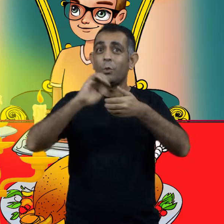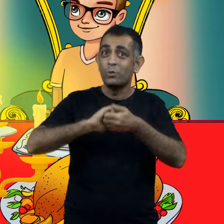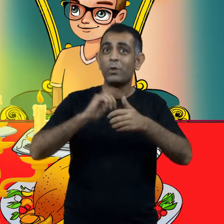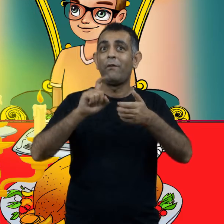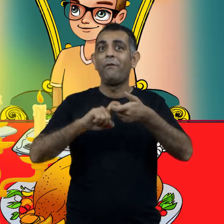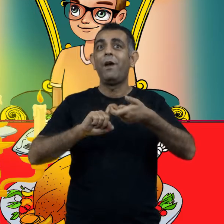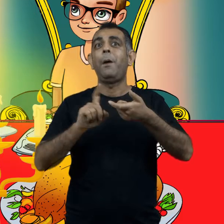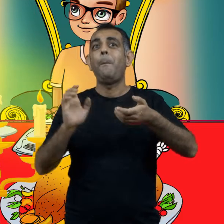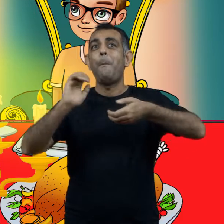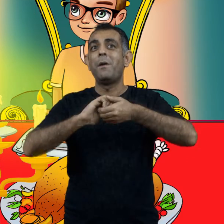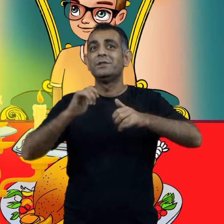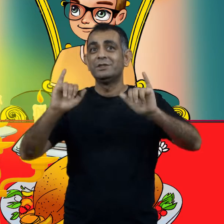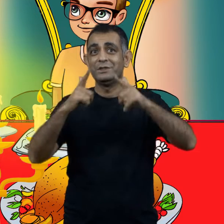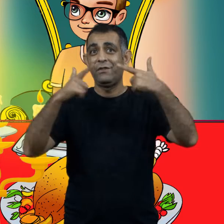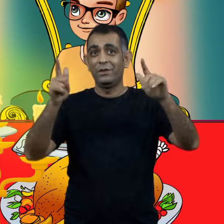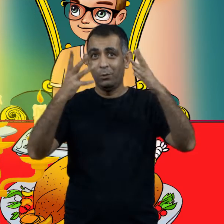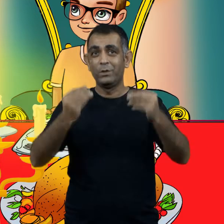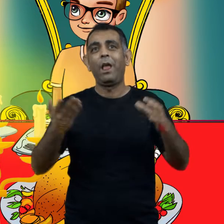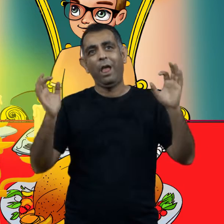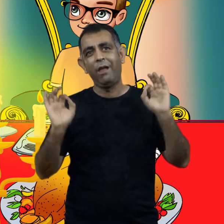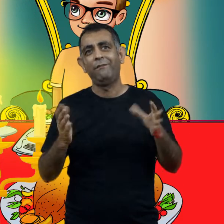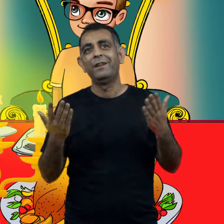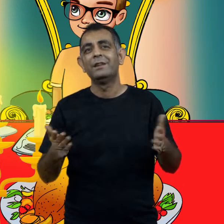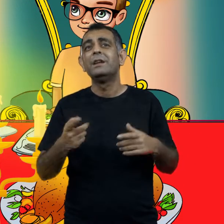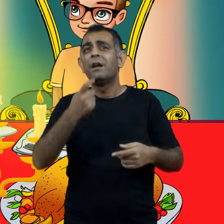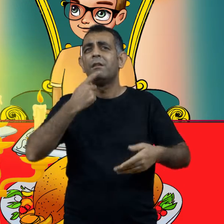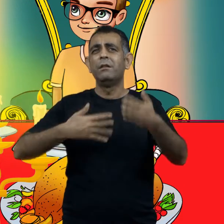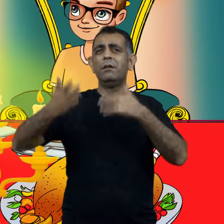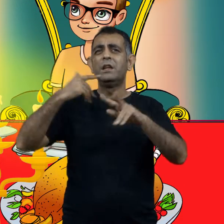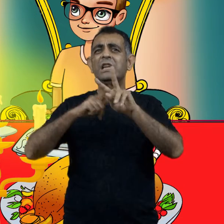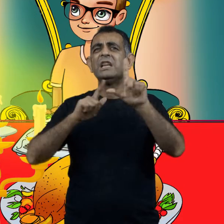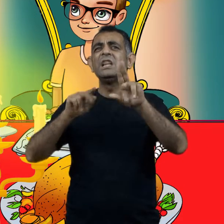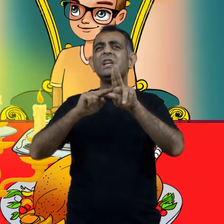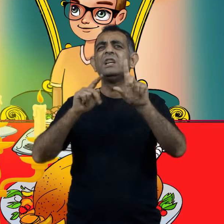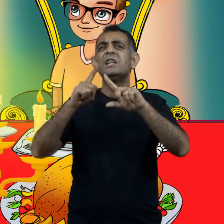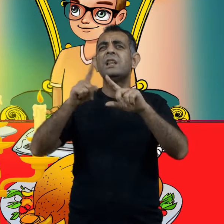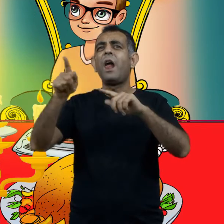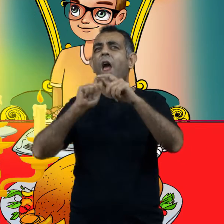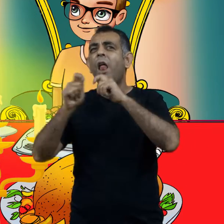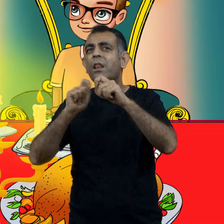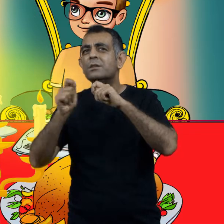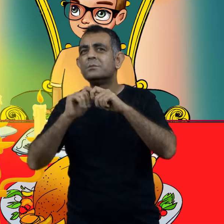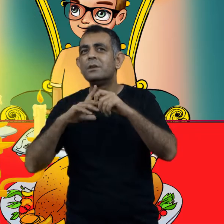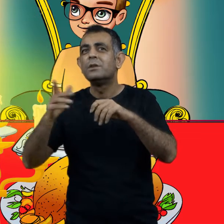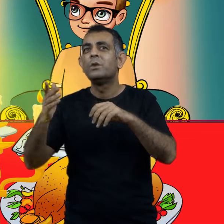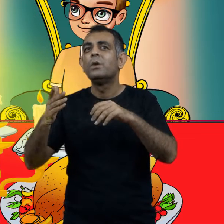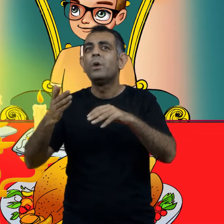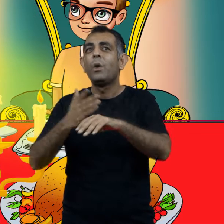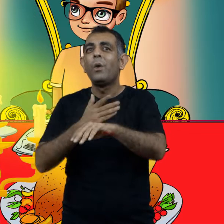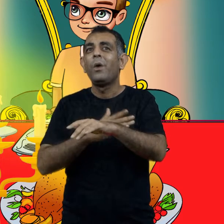barış şenliği olacak. Aynen öyle Şirinciğim. Yıllar önce yılkı atlarıyla yaptığımız antlaşmalar